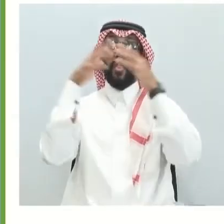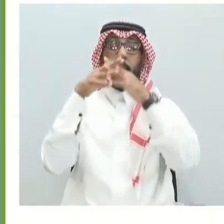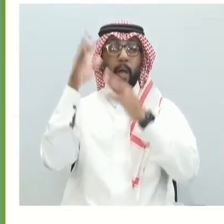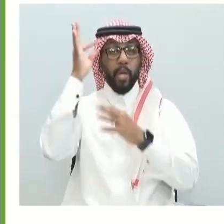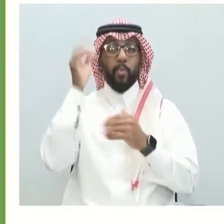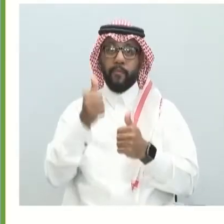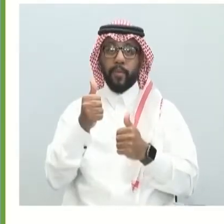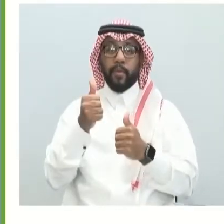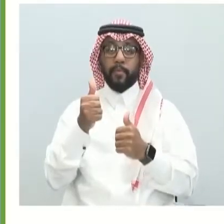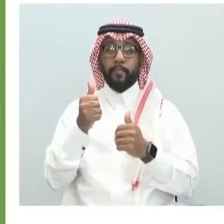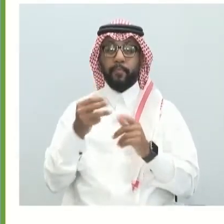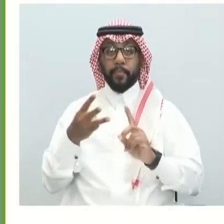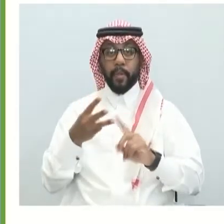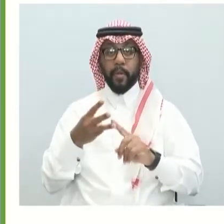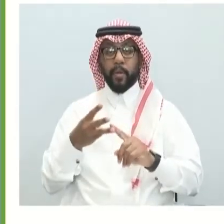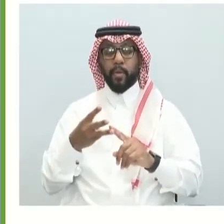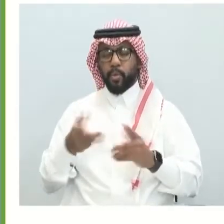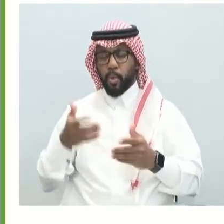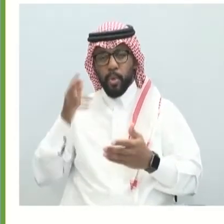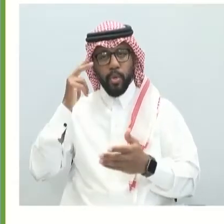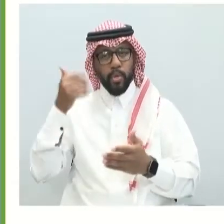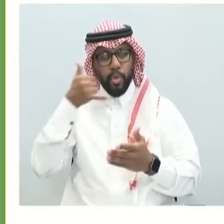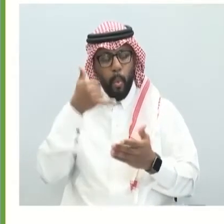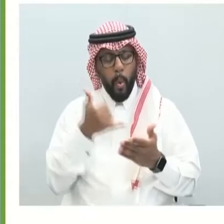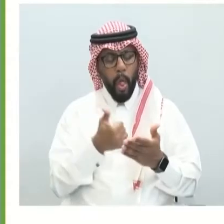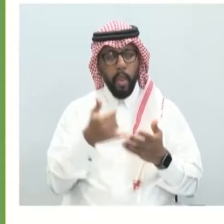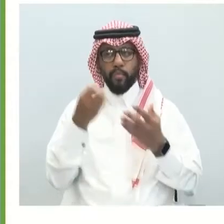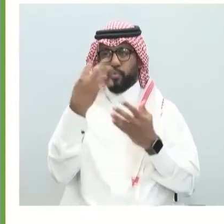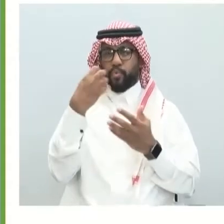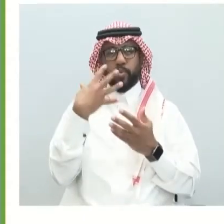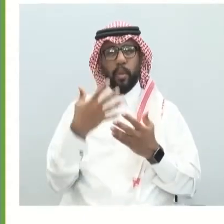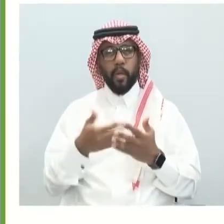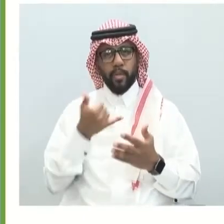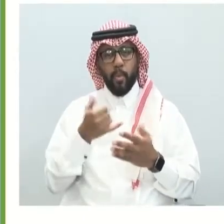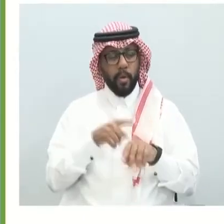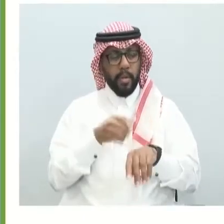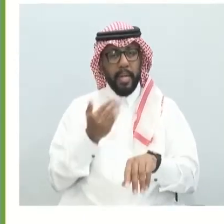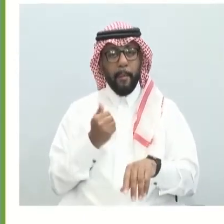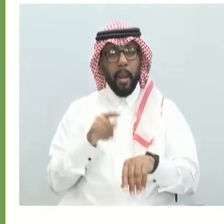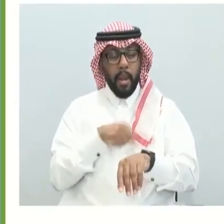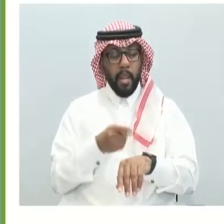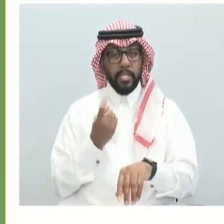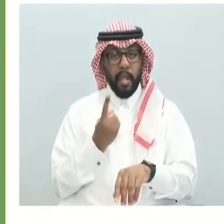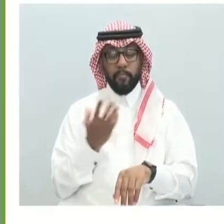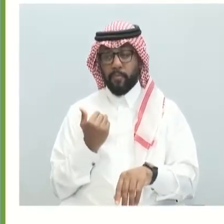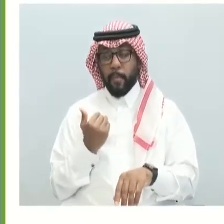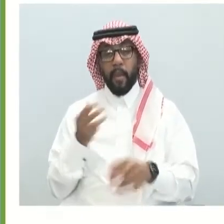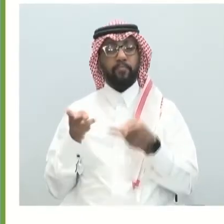تجنب الاجهزه الالكترونيه قبل النوم بساعه على الاقل